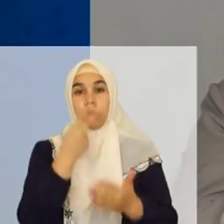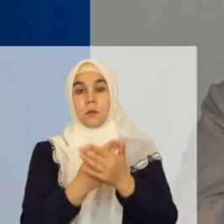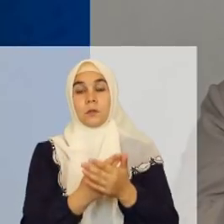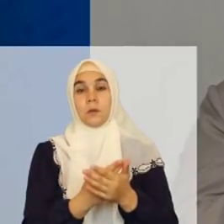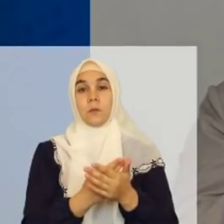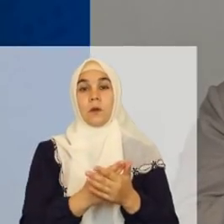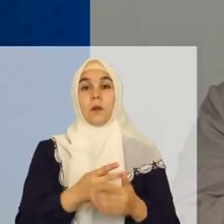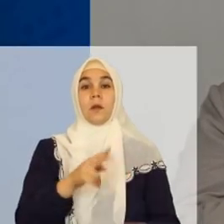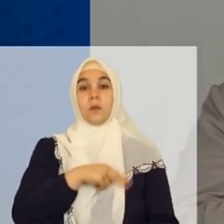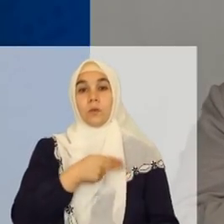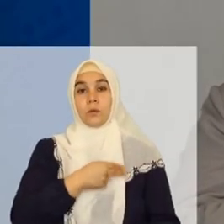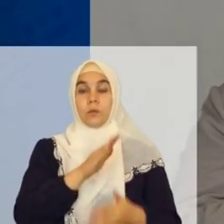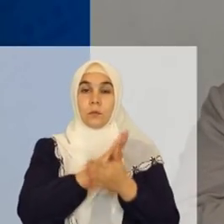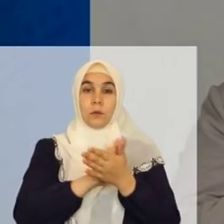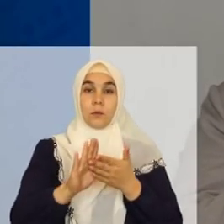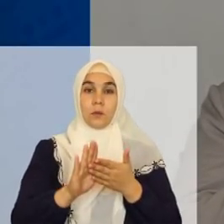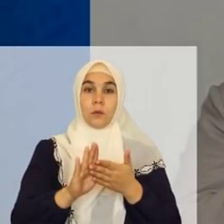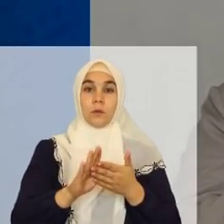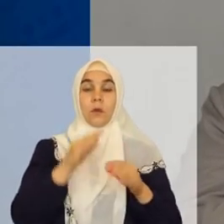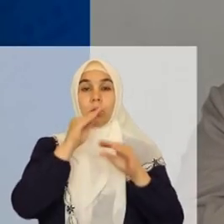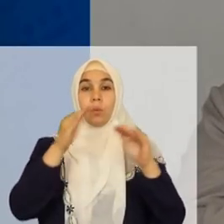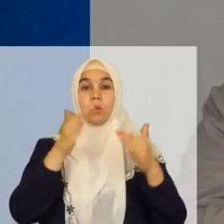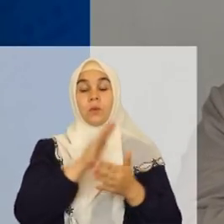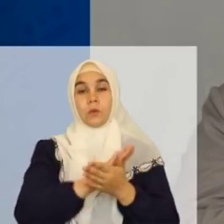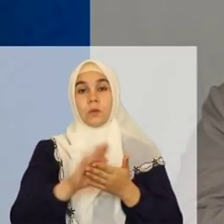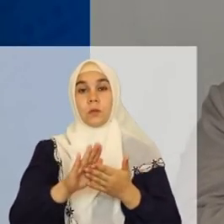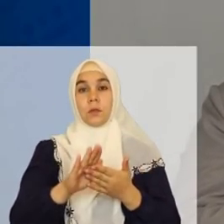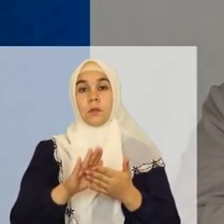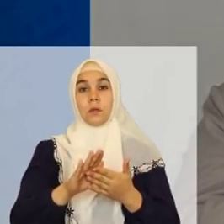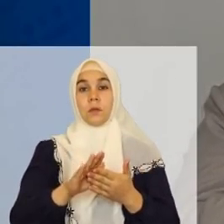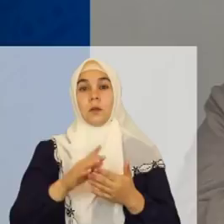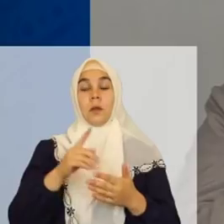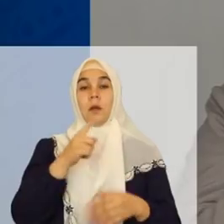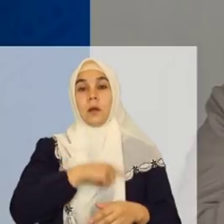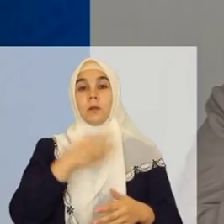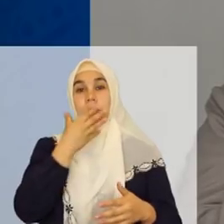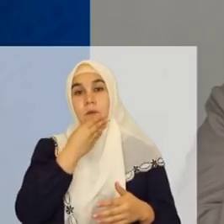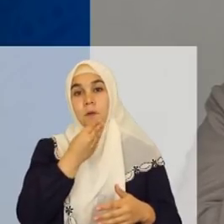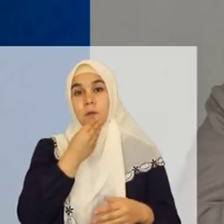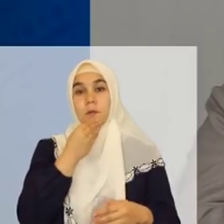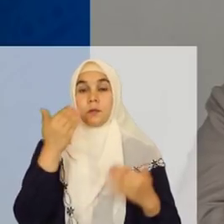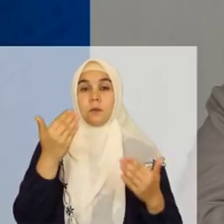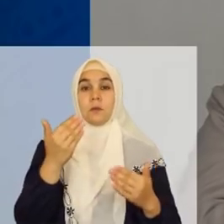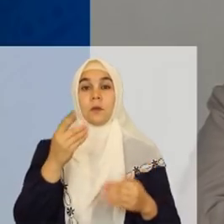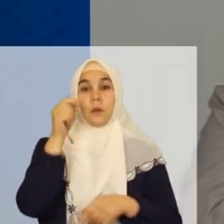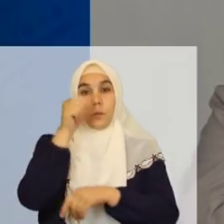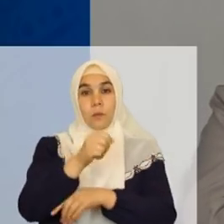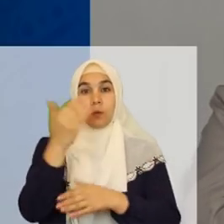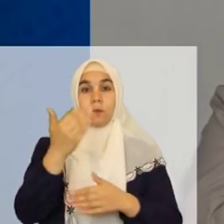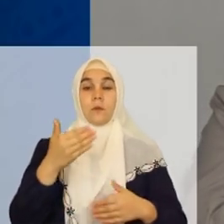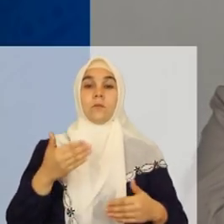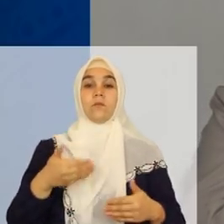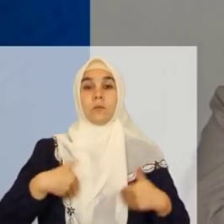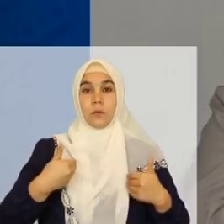Ko'ryapsizlarmi? Demak, qalb pokligi, ruhning tozaligi, axloqning go'zalligini ibodatlarga